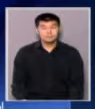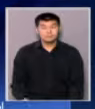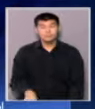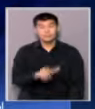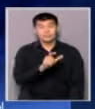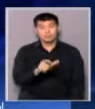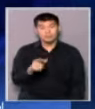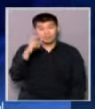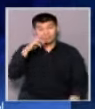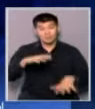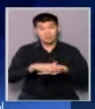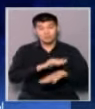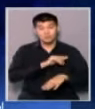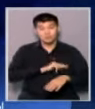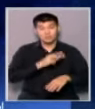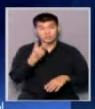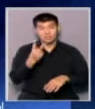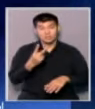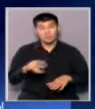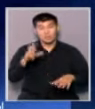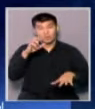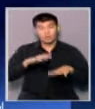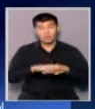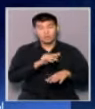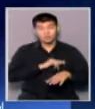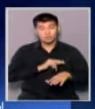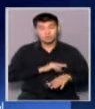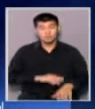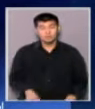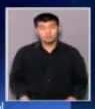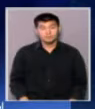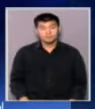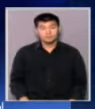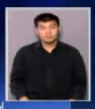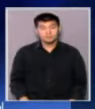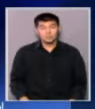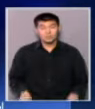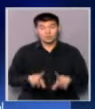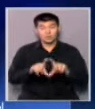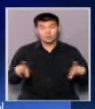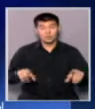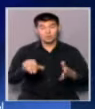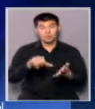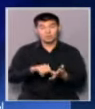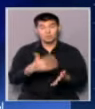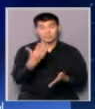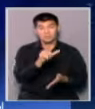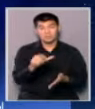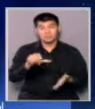Кандидаттардың біреуі мемлекеттік қызметкер, екеуі бюджеттік саланың қызметкерлері. Учаскелік сайлау комиссиясында 5